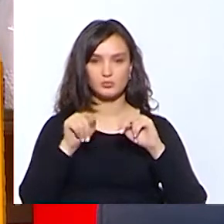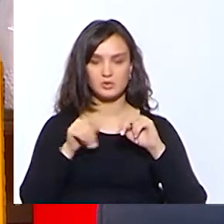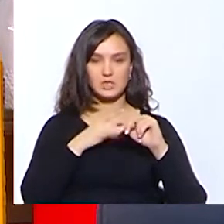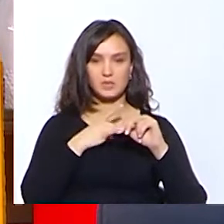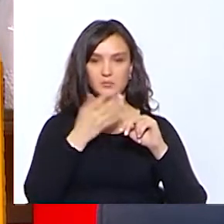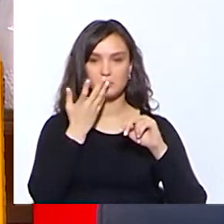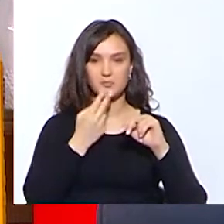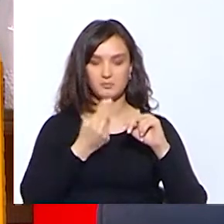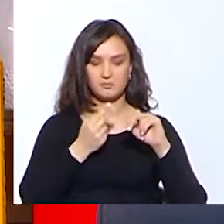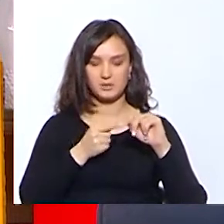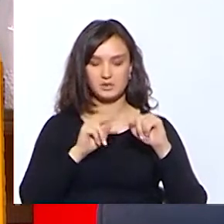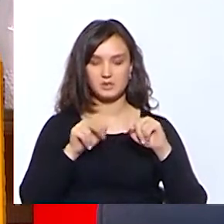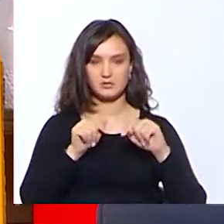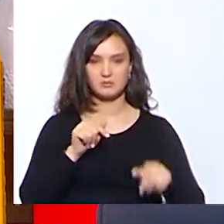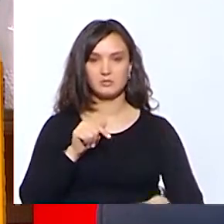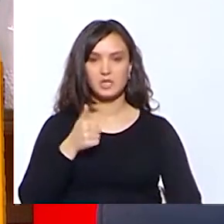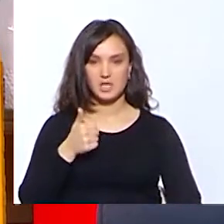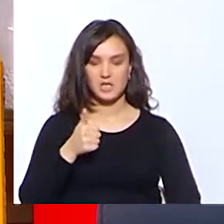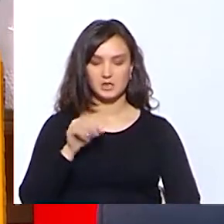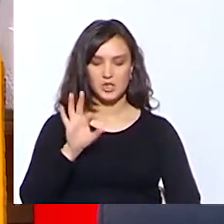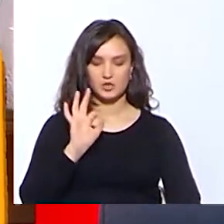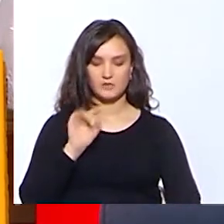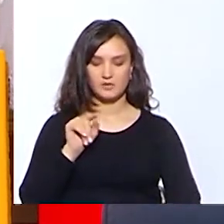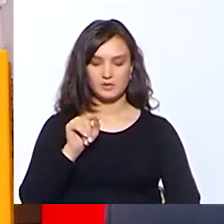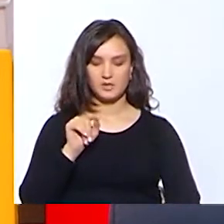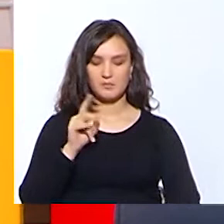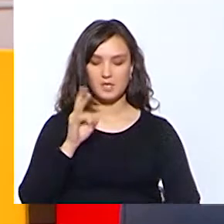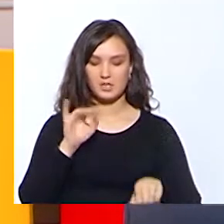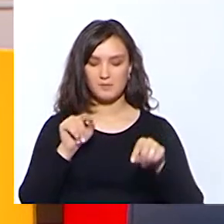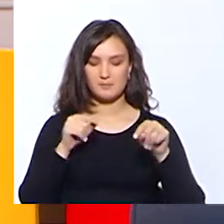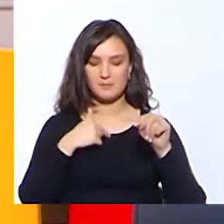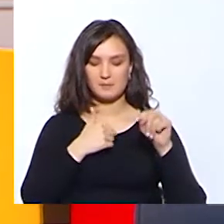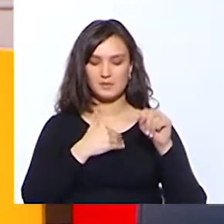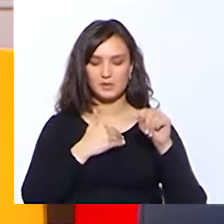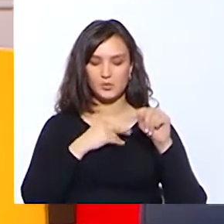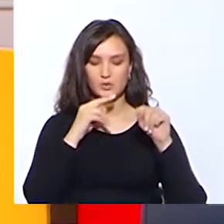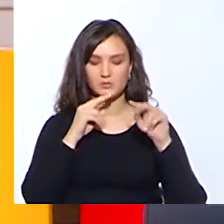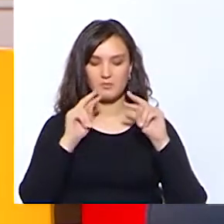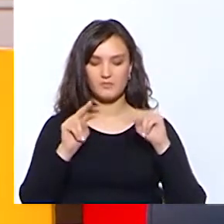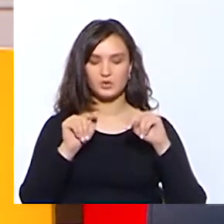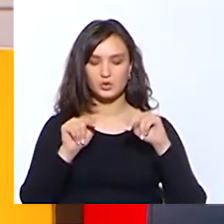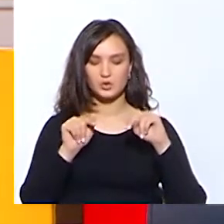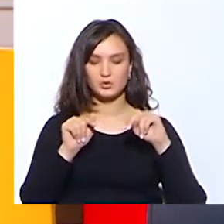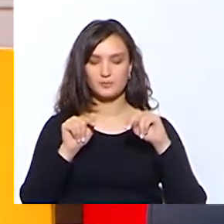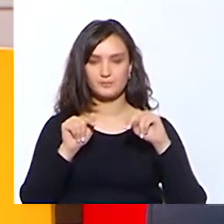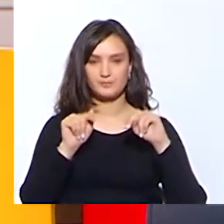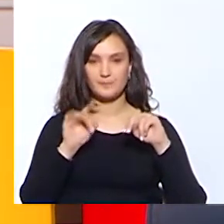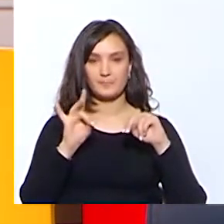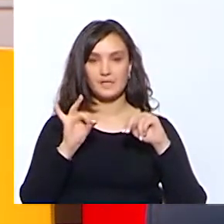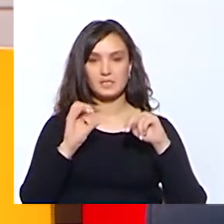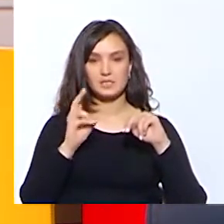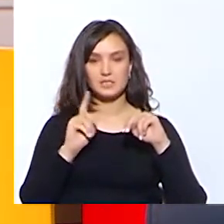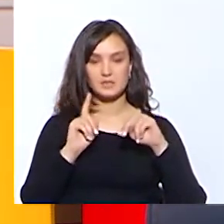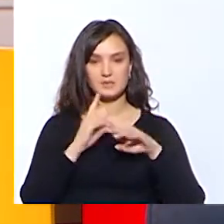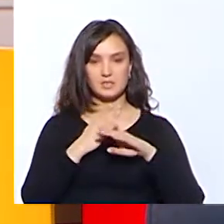თეთრი ფერის არის და კარგი არჩევანია შეხედვით. მაგრამ მე მინდა მივაქციოთ ყურადღება ამ შემთხვევაში იმ რისკებს, რომელიც